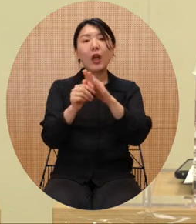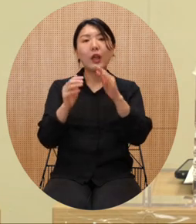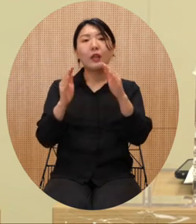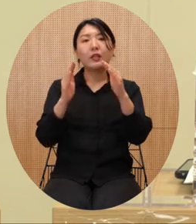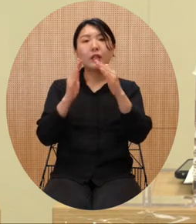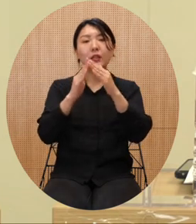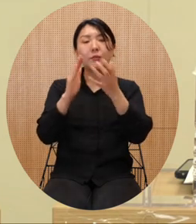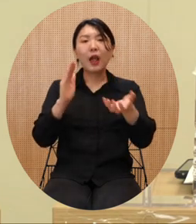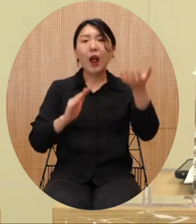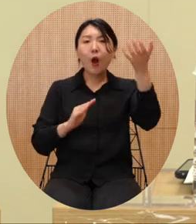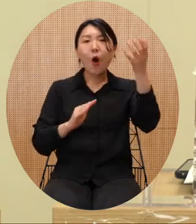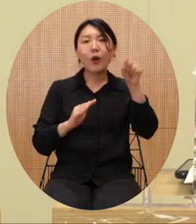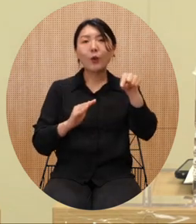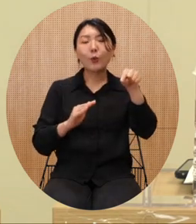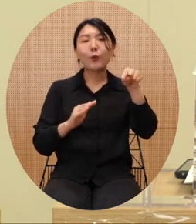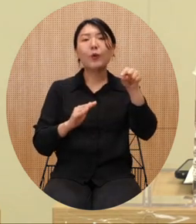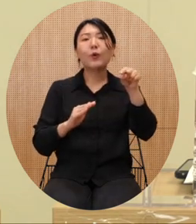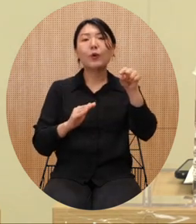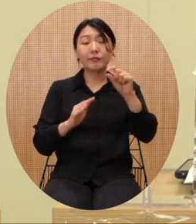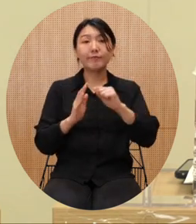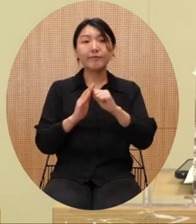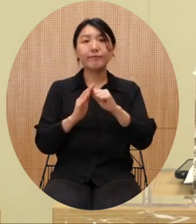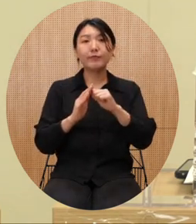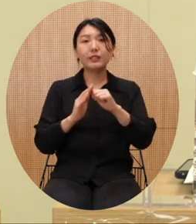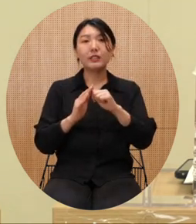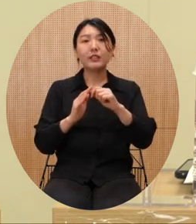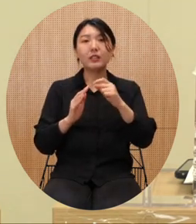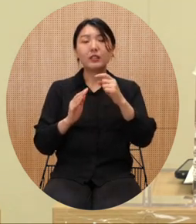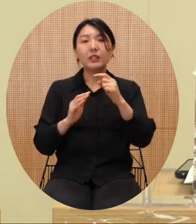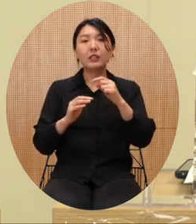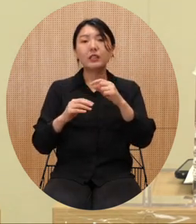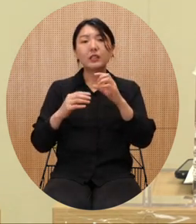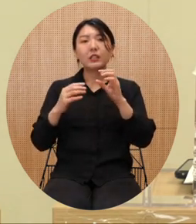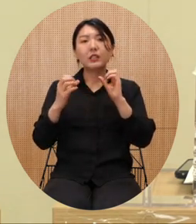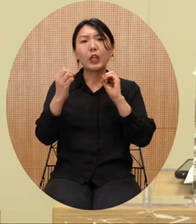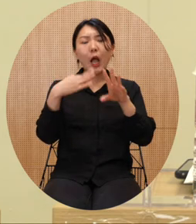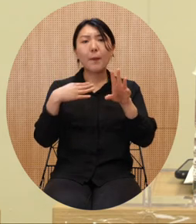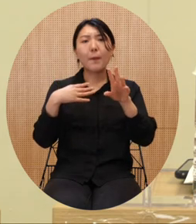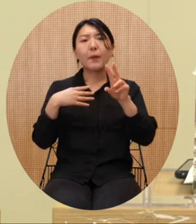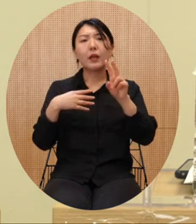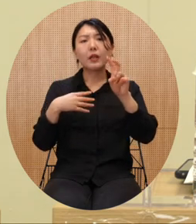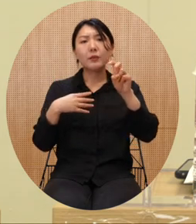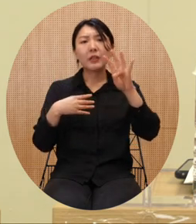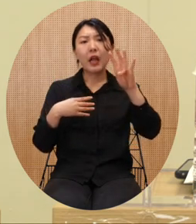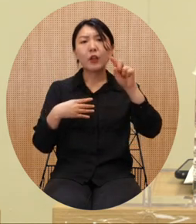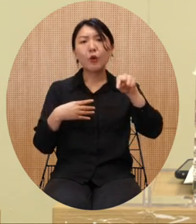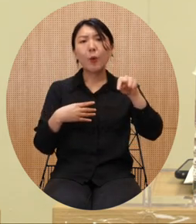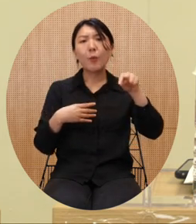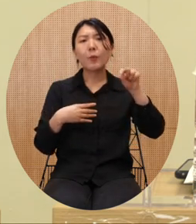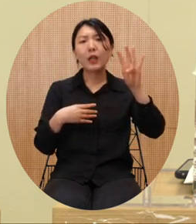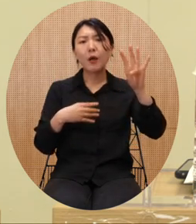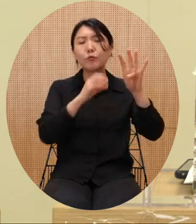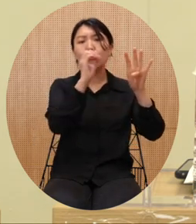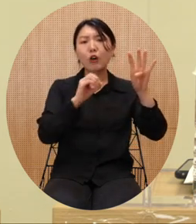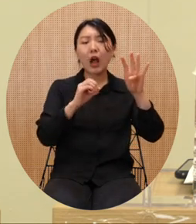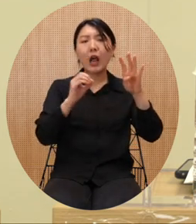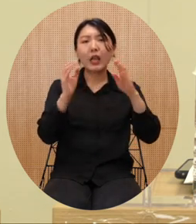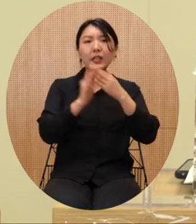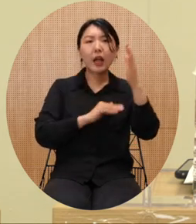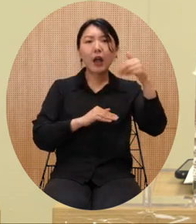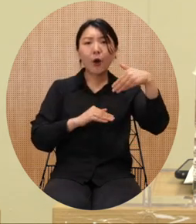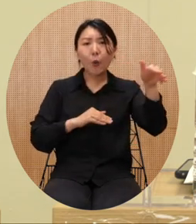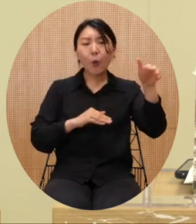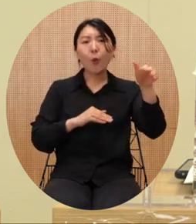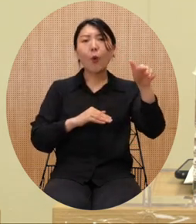상향의 효과다라고 생각을 하는데 설문조사 결과 24.6%가 주거비 지원을 통해서 이사하였고 이